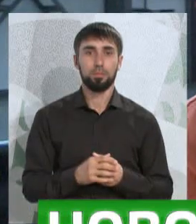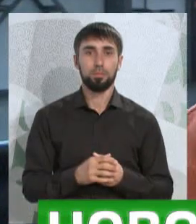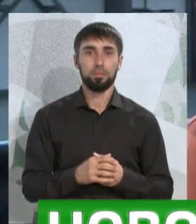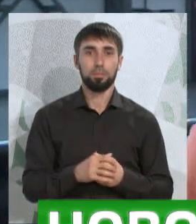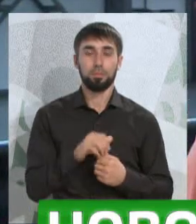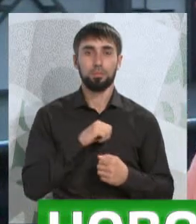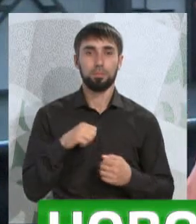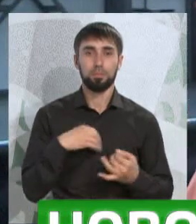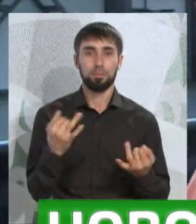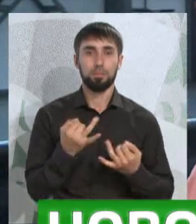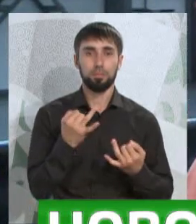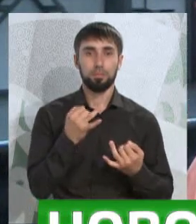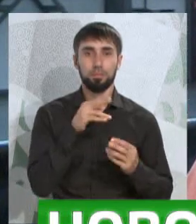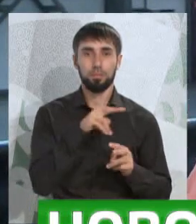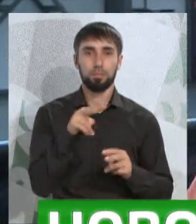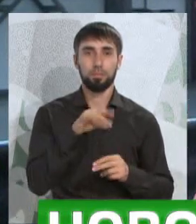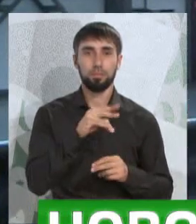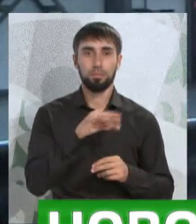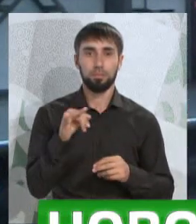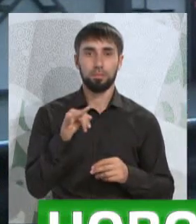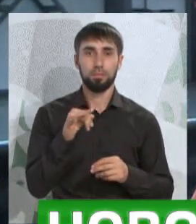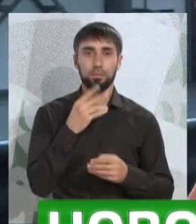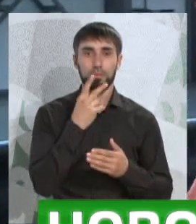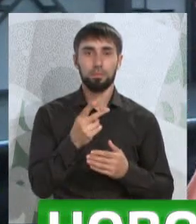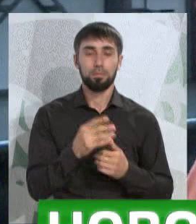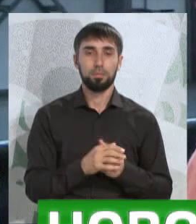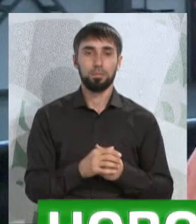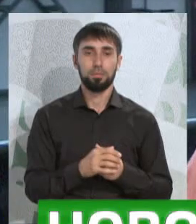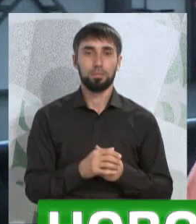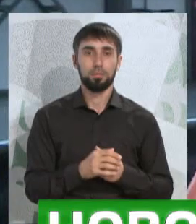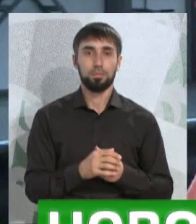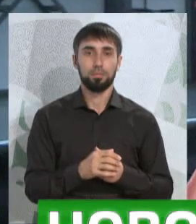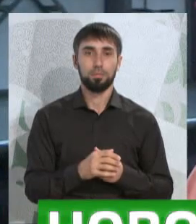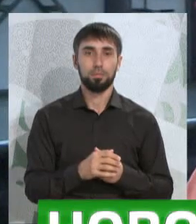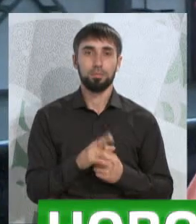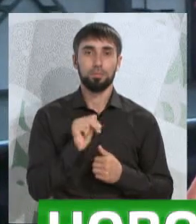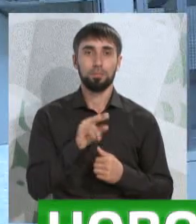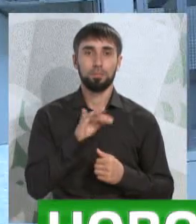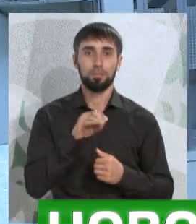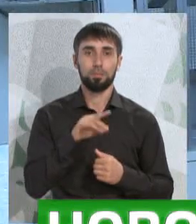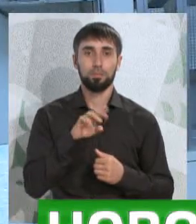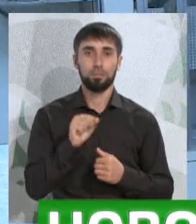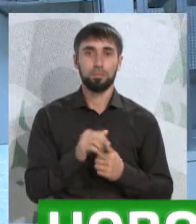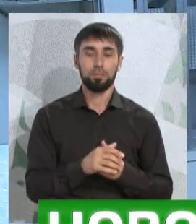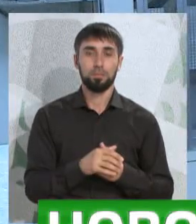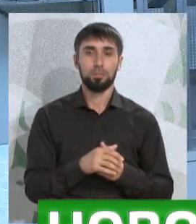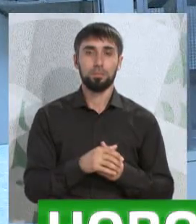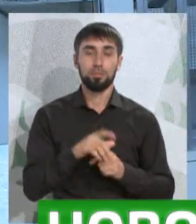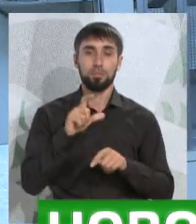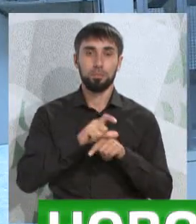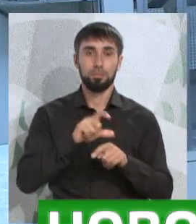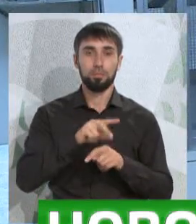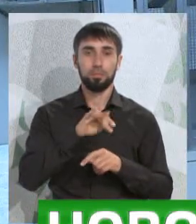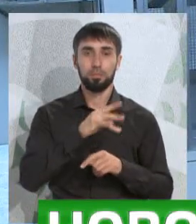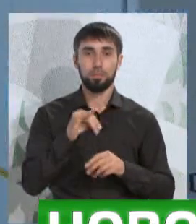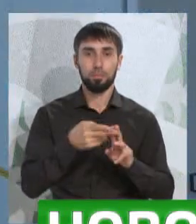Самое интересное – это наблюдать за линиями, смотреть, как идет труба. К слову, линии называется вот